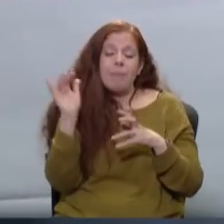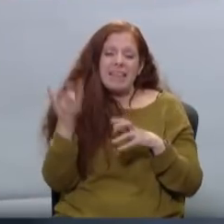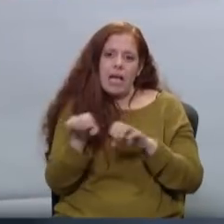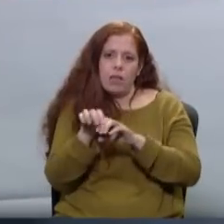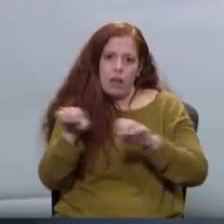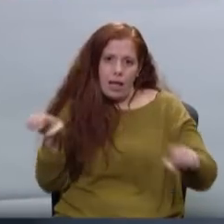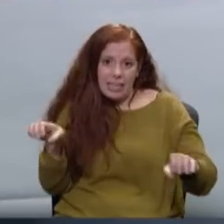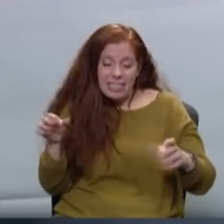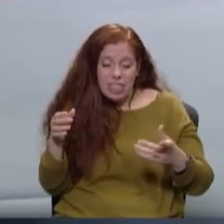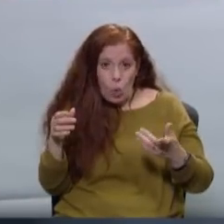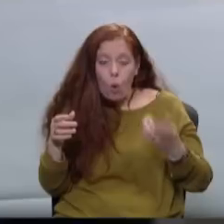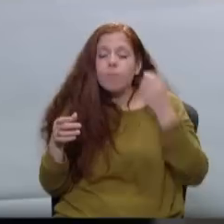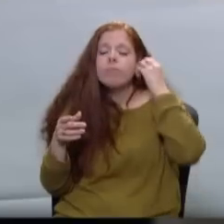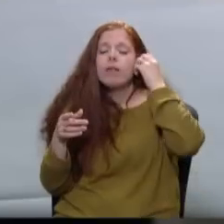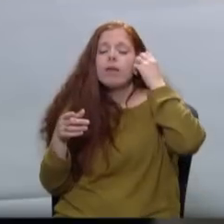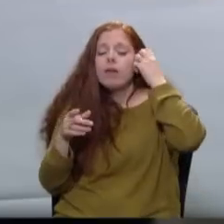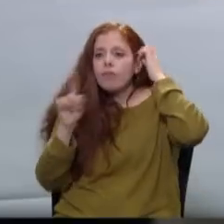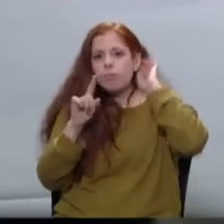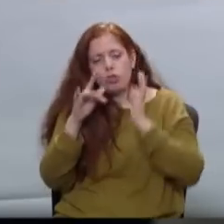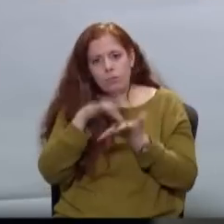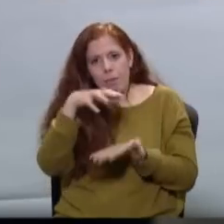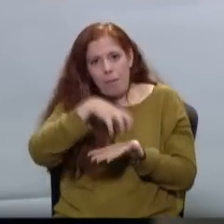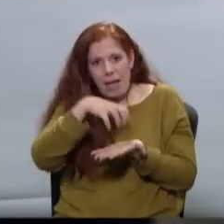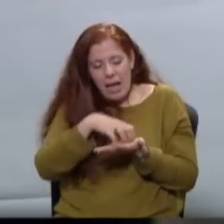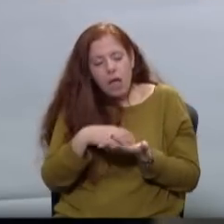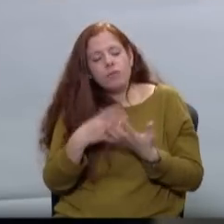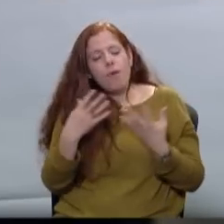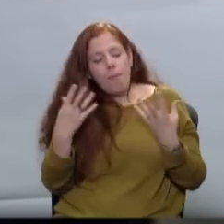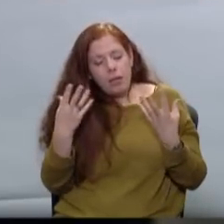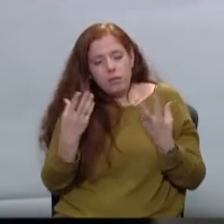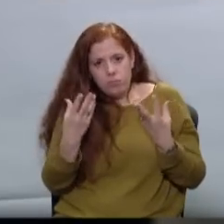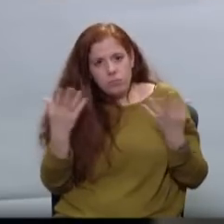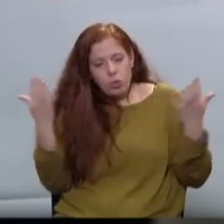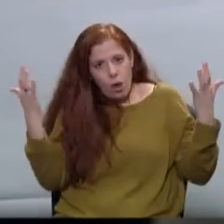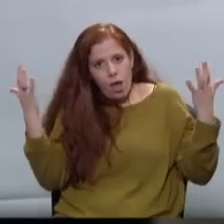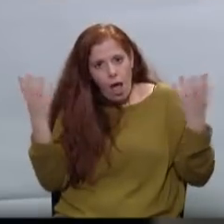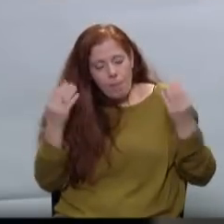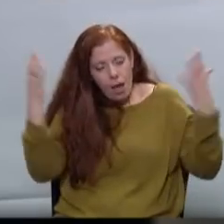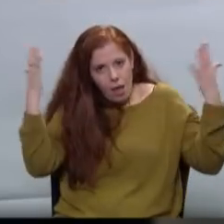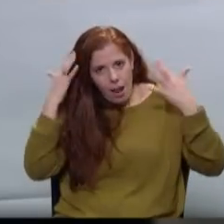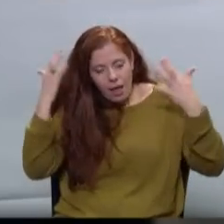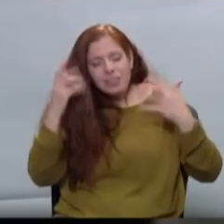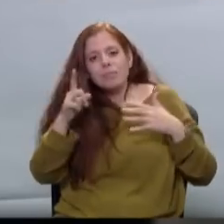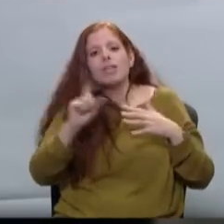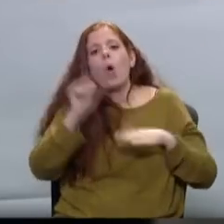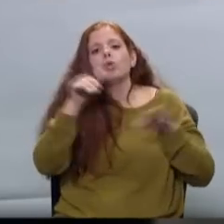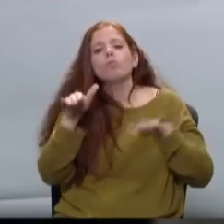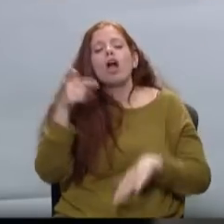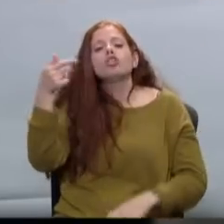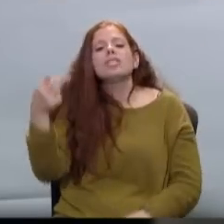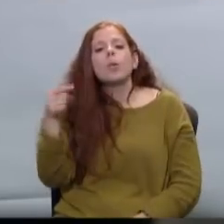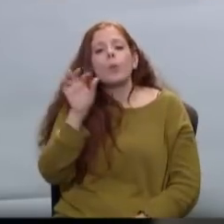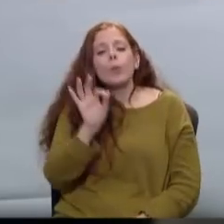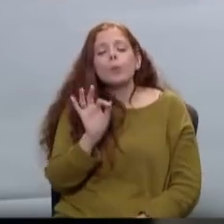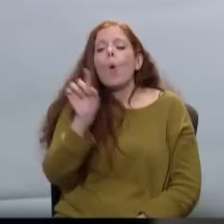הזה. ומי שעומד ככה במרכז עכשיו ונתון להרבה מאוד חצי יריעה כאלה, זה ראש הממשלה, ג'סטין טרודו.